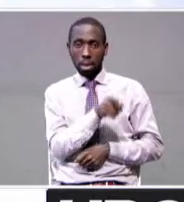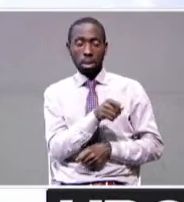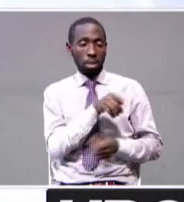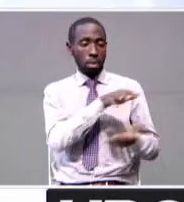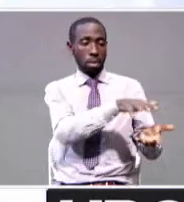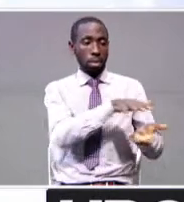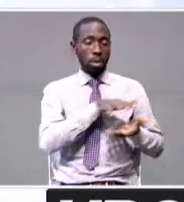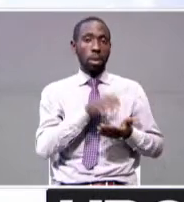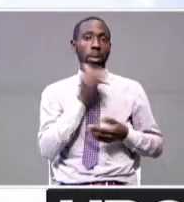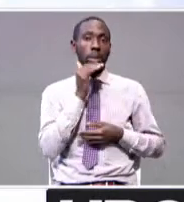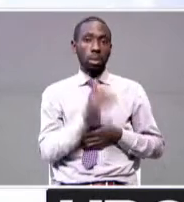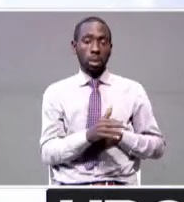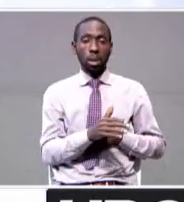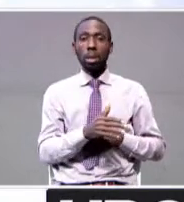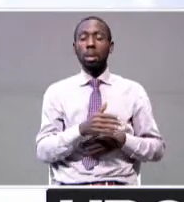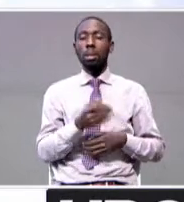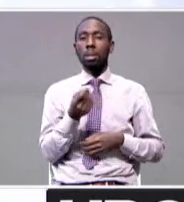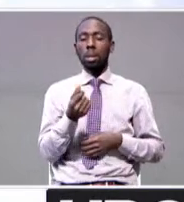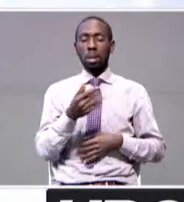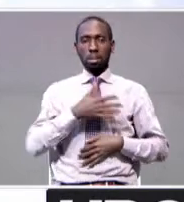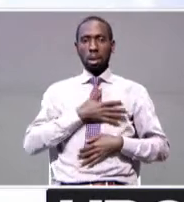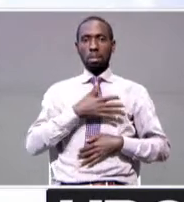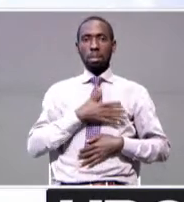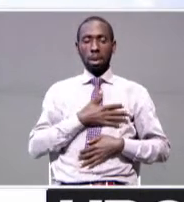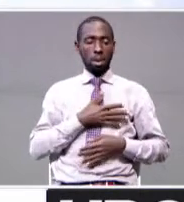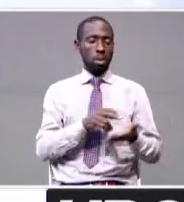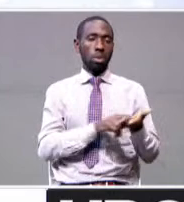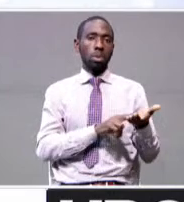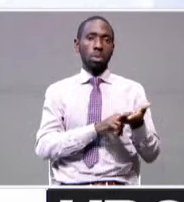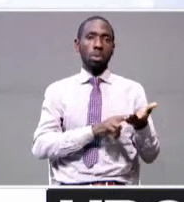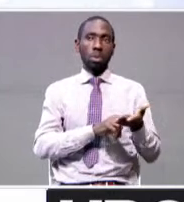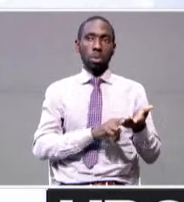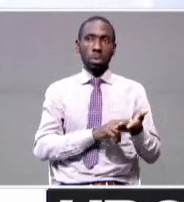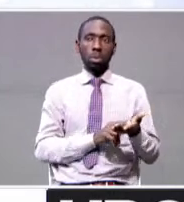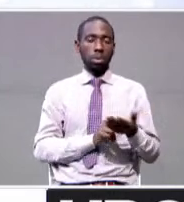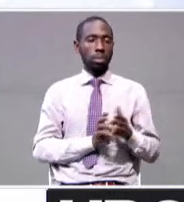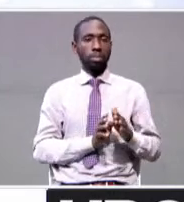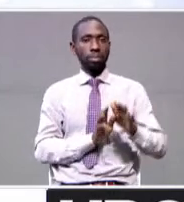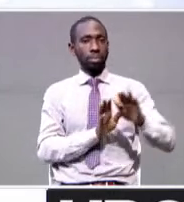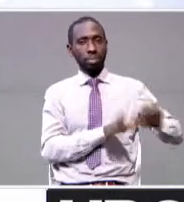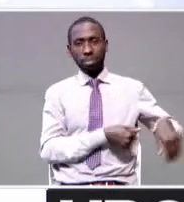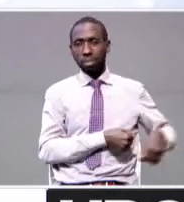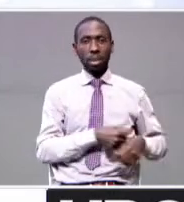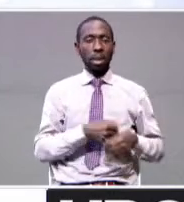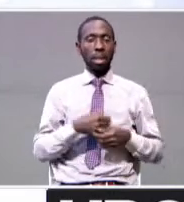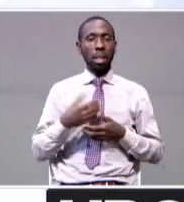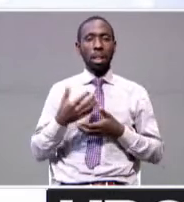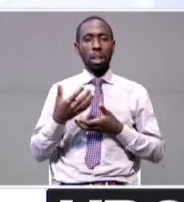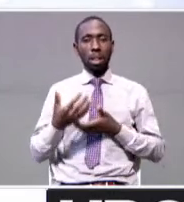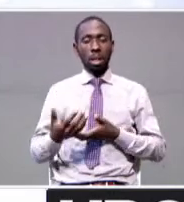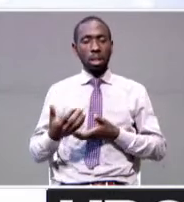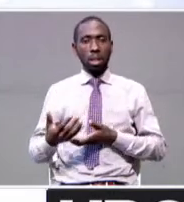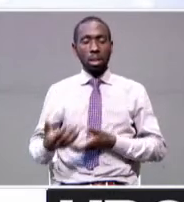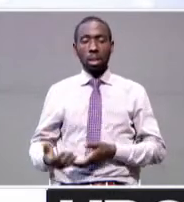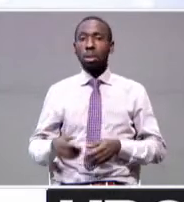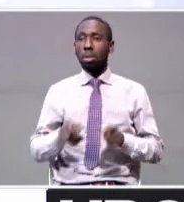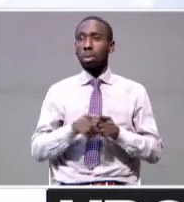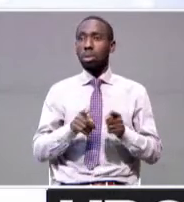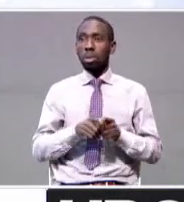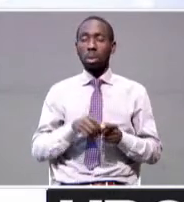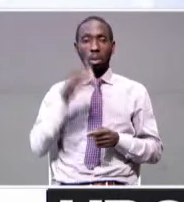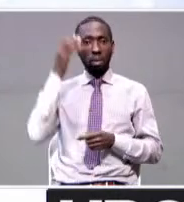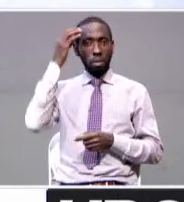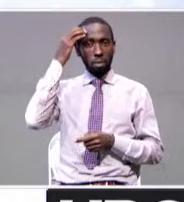yazijja wa speaker zaali sente z'omuntu ze yakozesa okwejjako akazito akaali kamuteereddwako ekyali kigenda